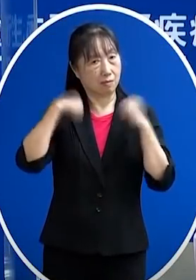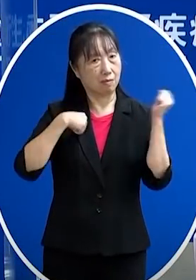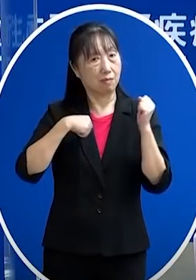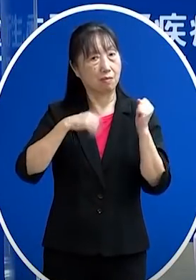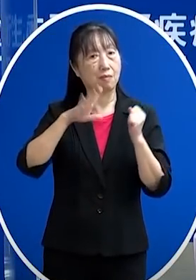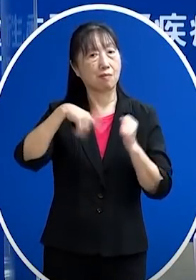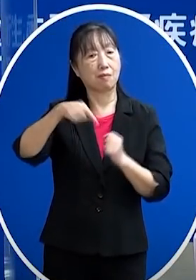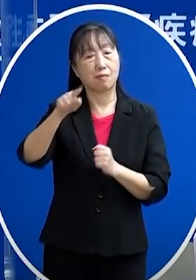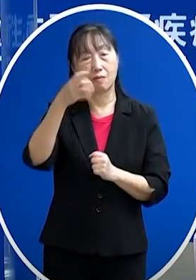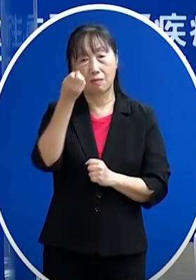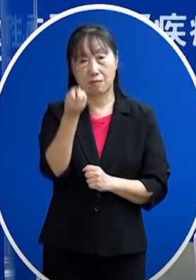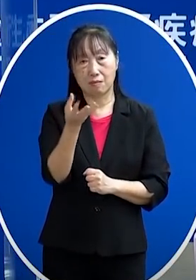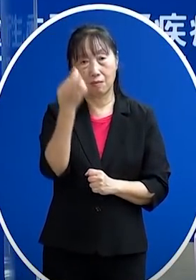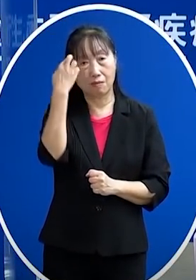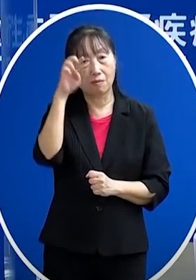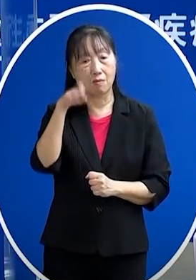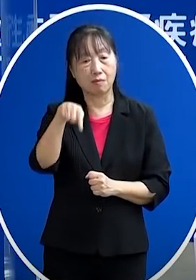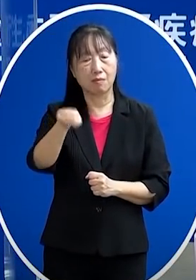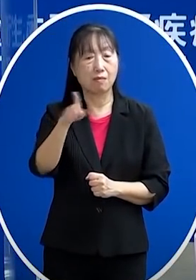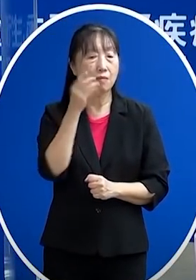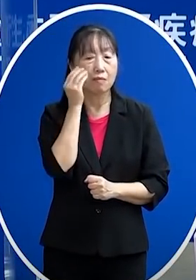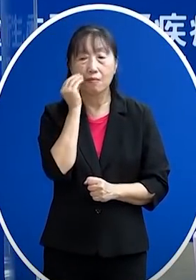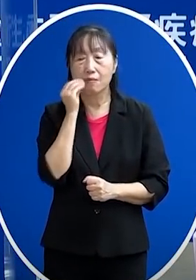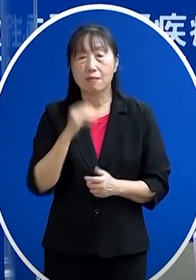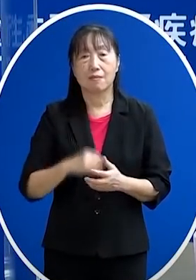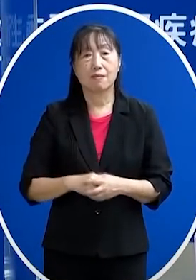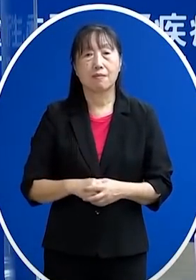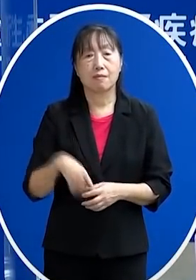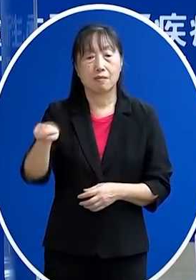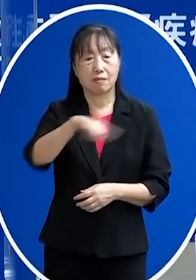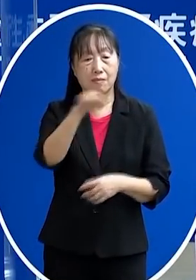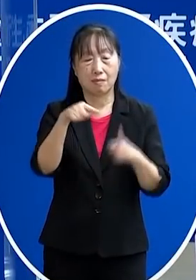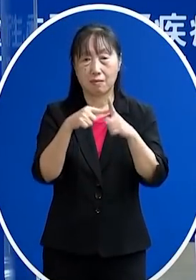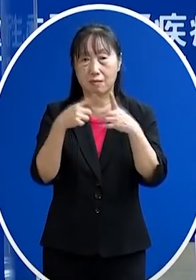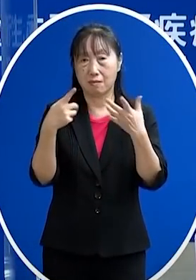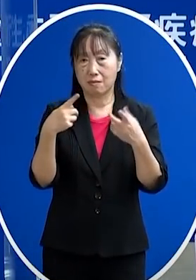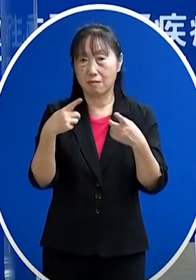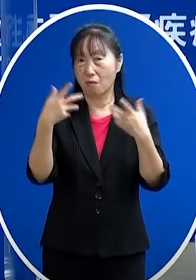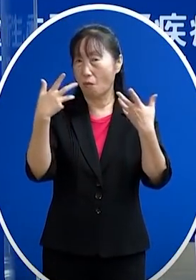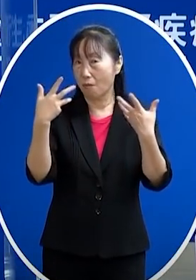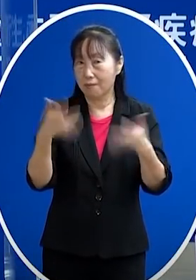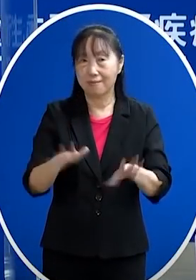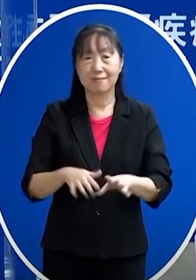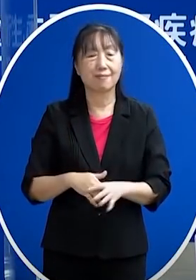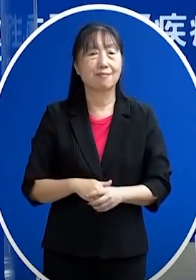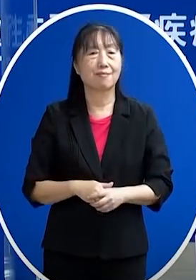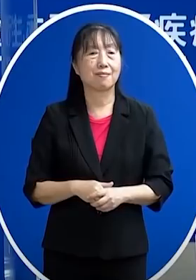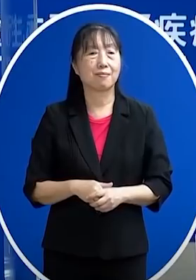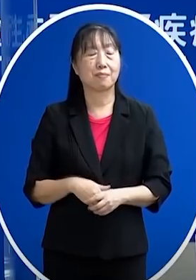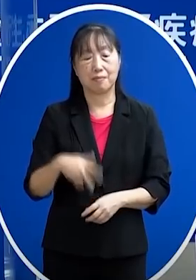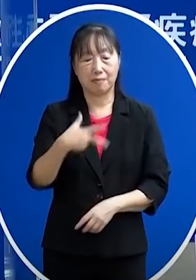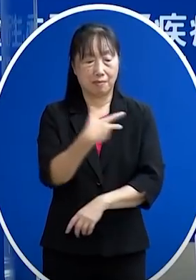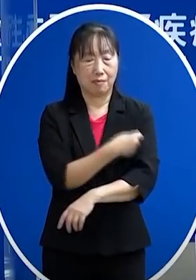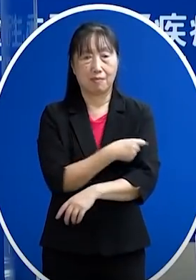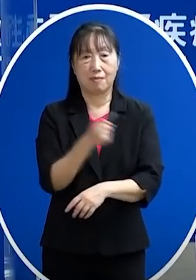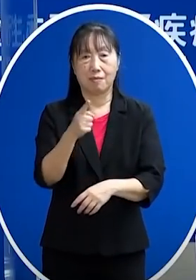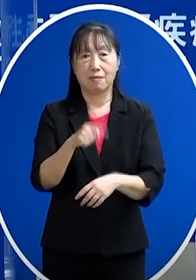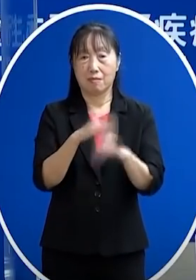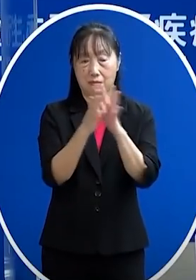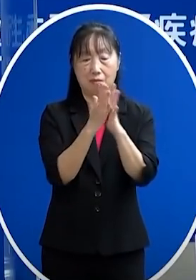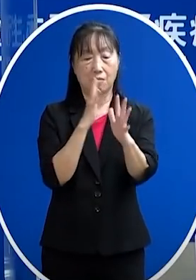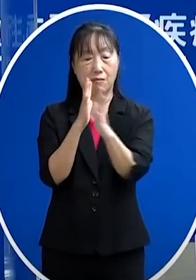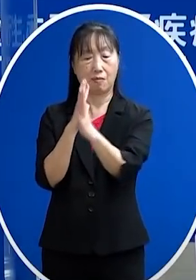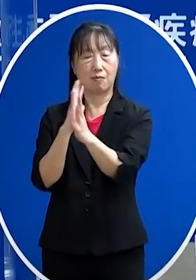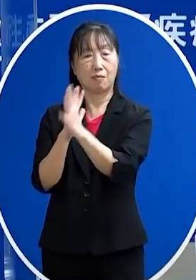有到花博去看，好，那事实上这个人数是非常的庞大，好，那打的也井然有